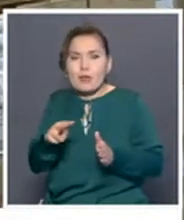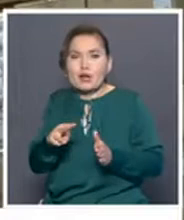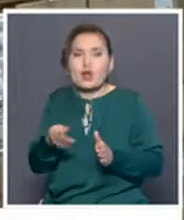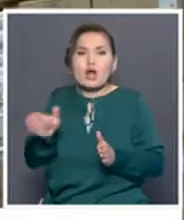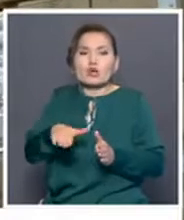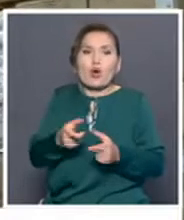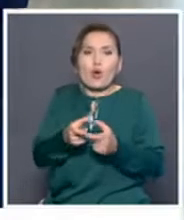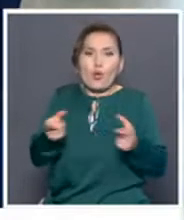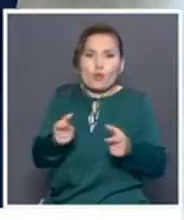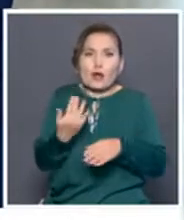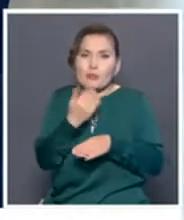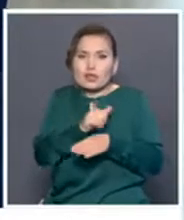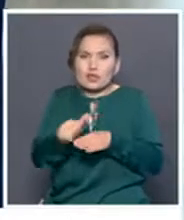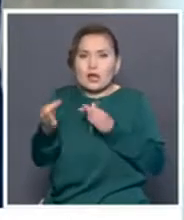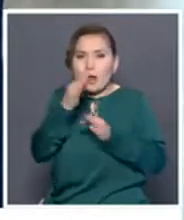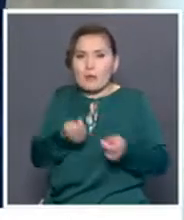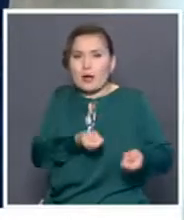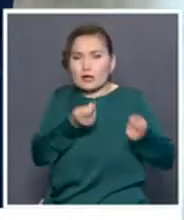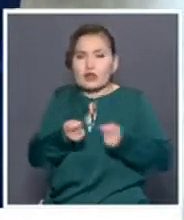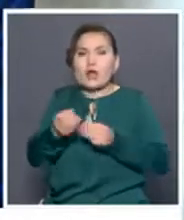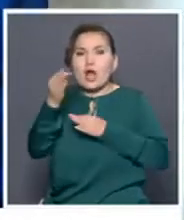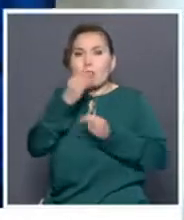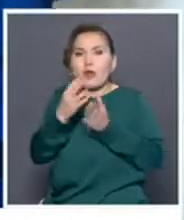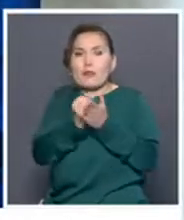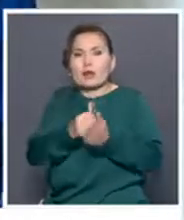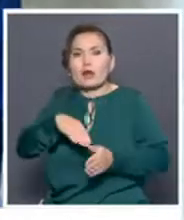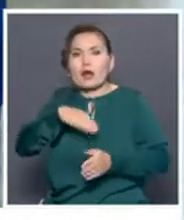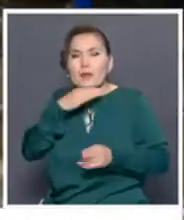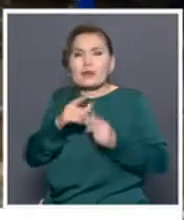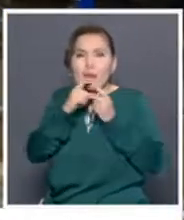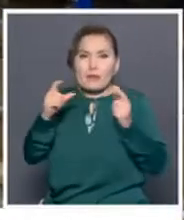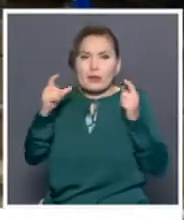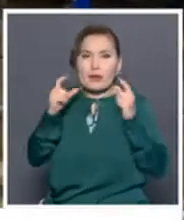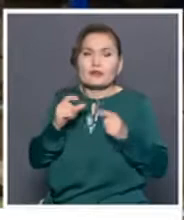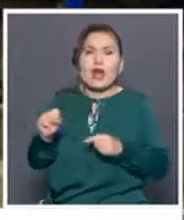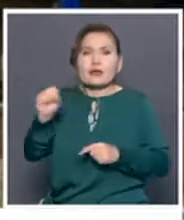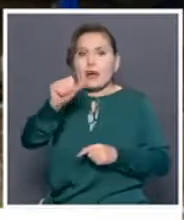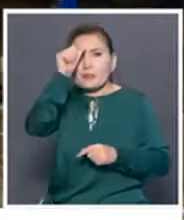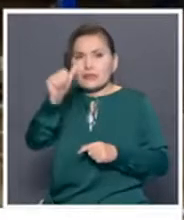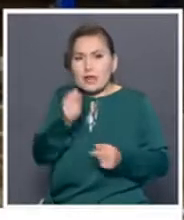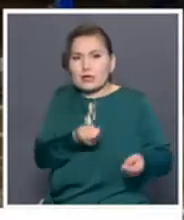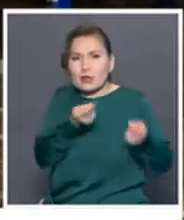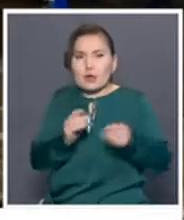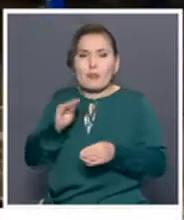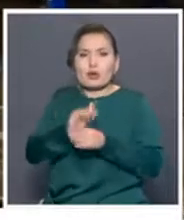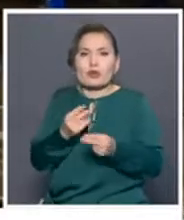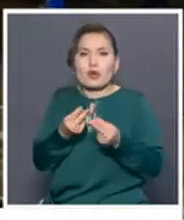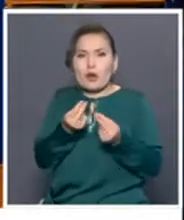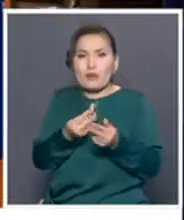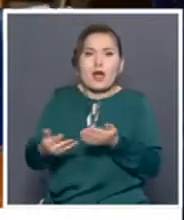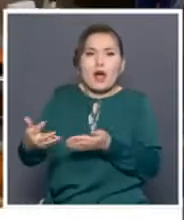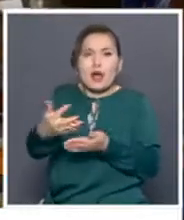Қазір дәрі-дәрмек қоры жеткілікті, ал медициналық қорғаныс құралдары тамыздың соңына дейін жетеді. Сондай-ақ бюджетпен демеушілер есебінің